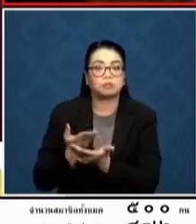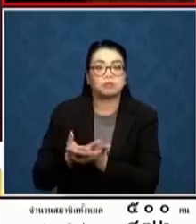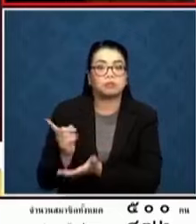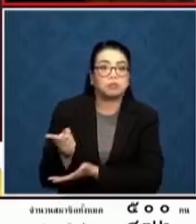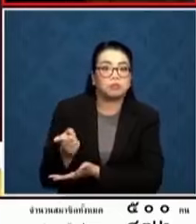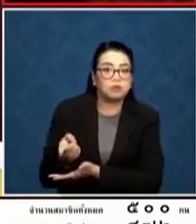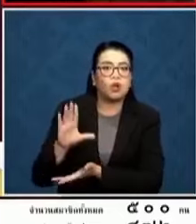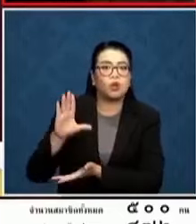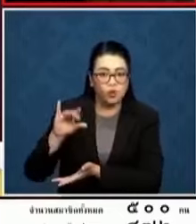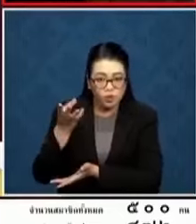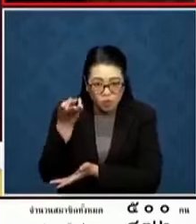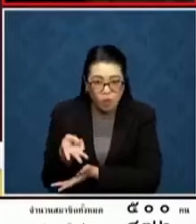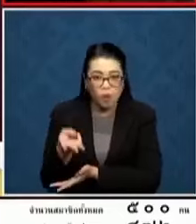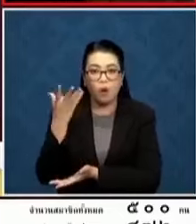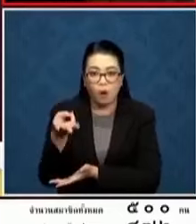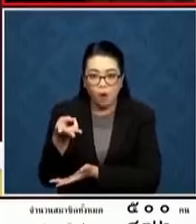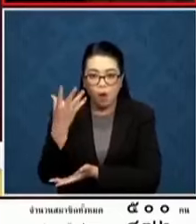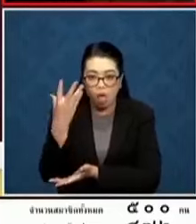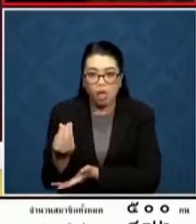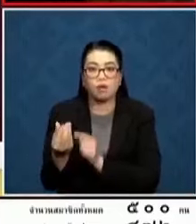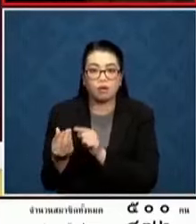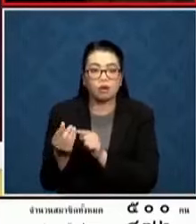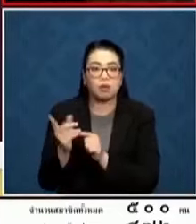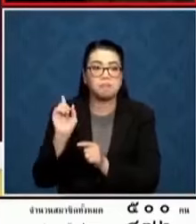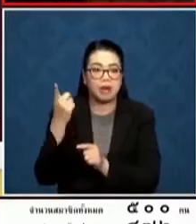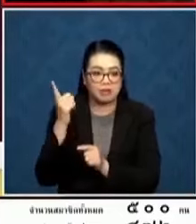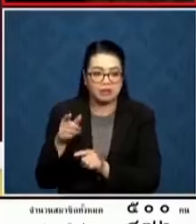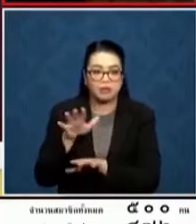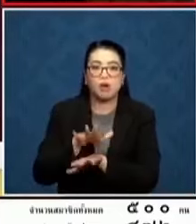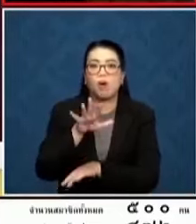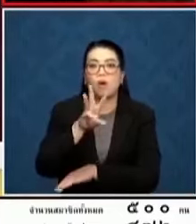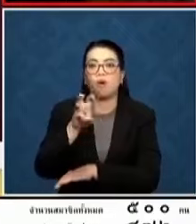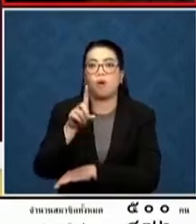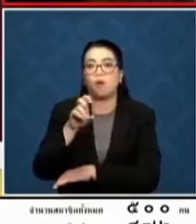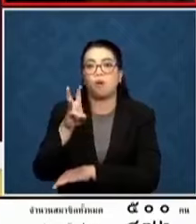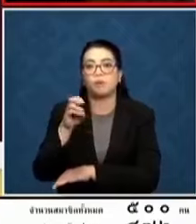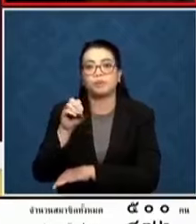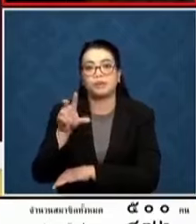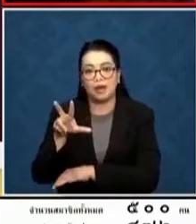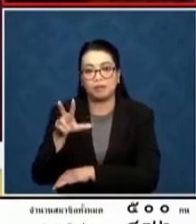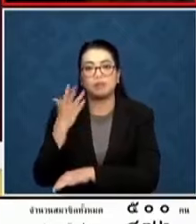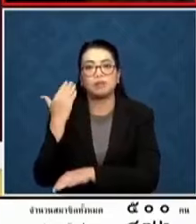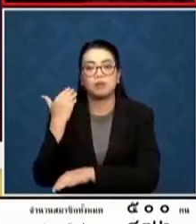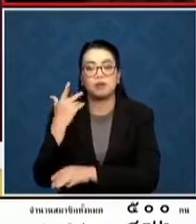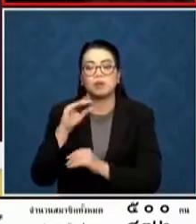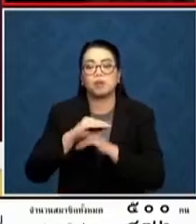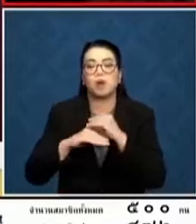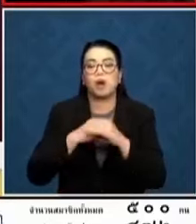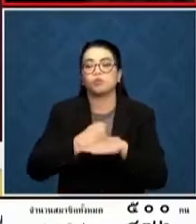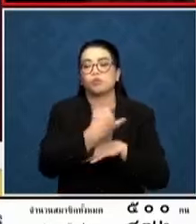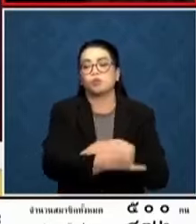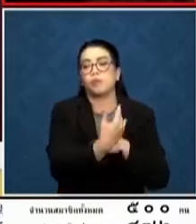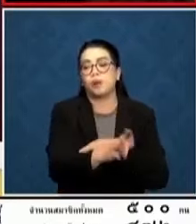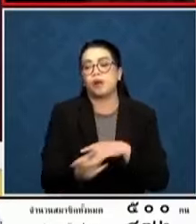อย่างนโยบาย30บาทรักษาชุดที่ที่รัฐบาลชุดที่ทำนะมันก็ต้องสานต่อจากที่รัฐบาลชุดที่แล้วทำนั่นแหละ